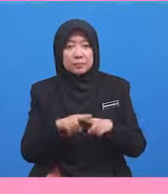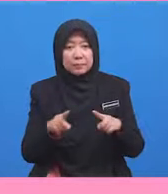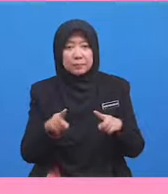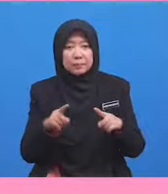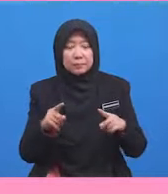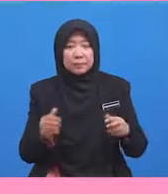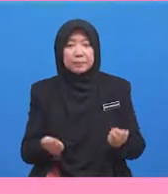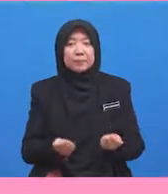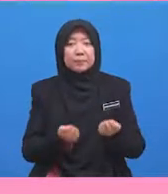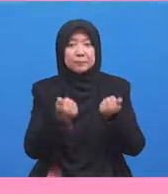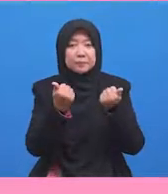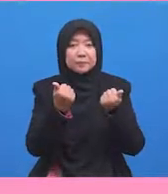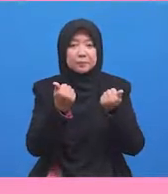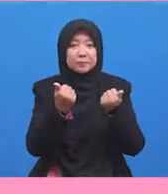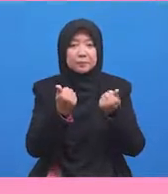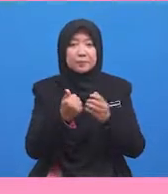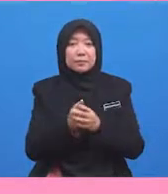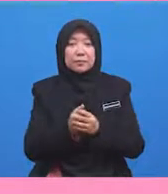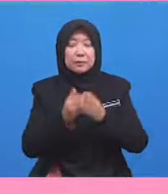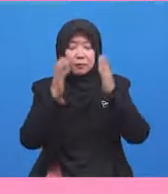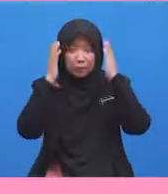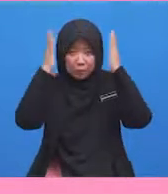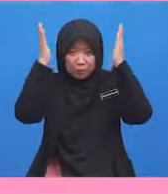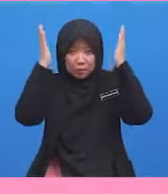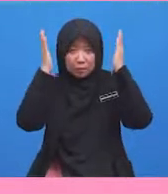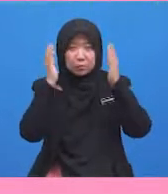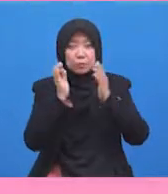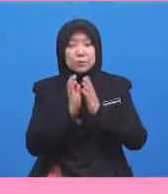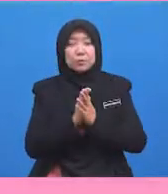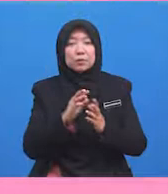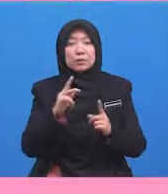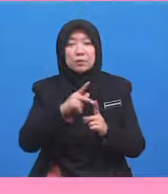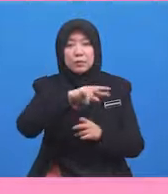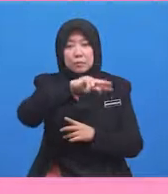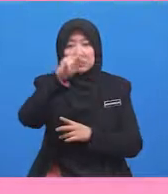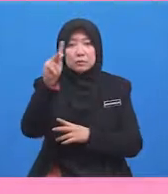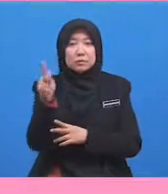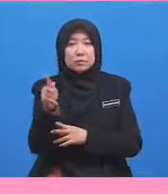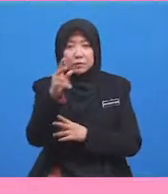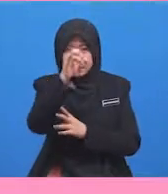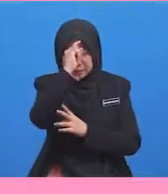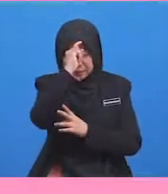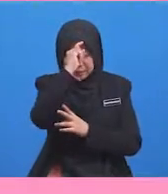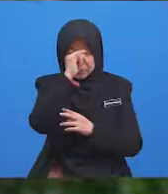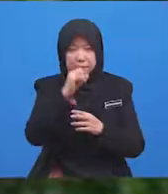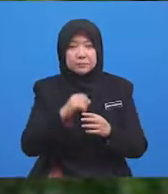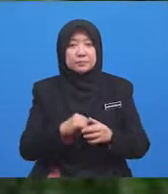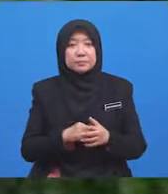mengangkat seri mahkotamu ke Puncak Iman